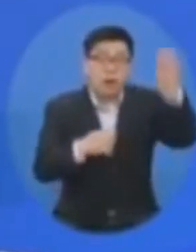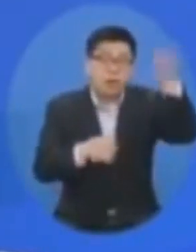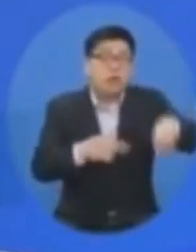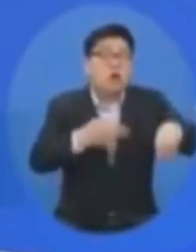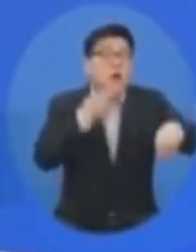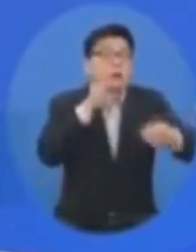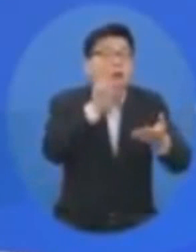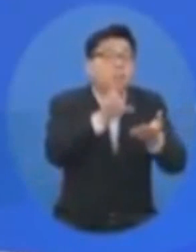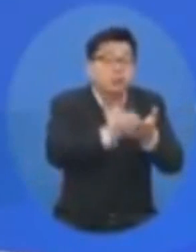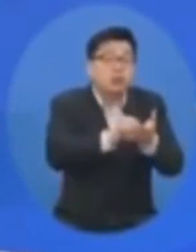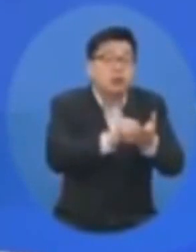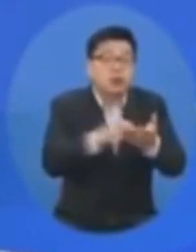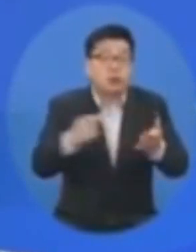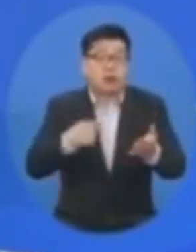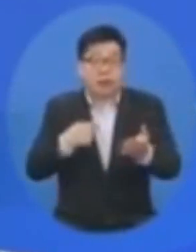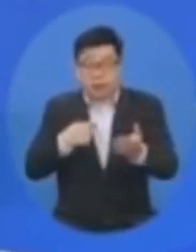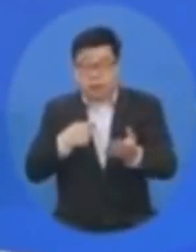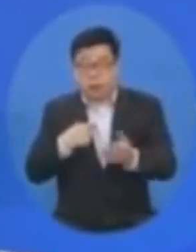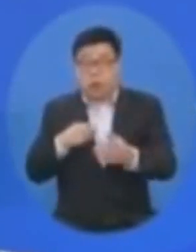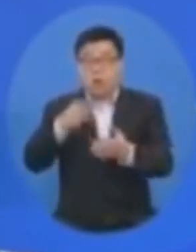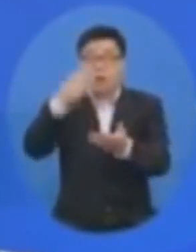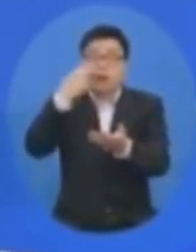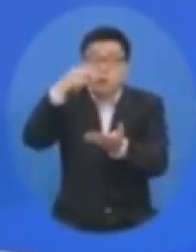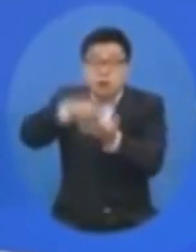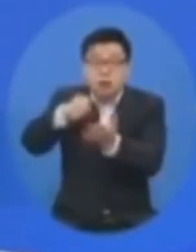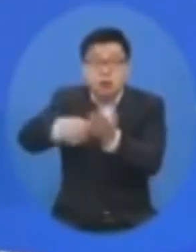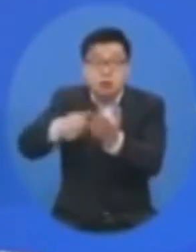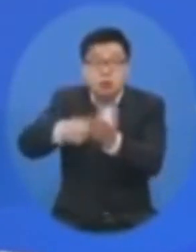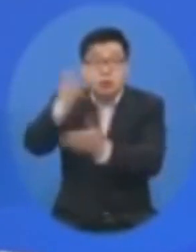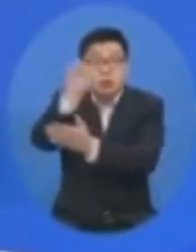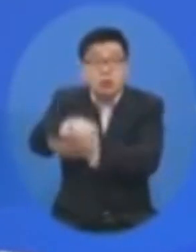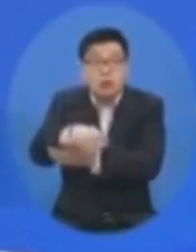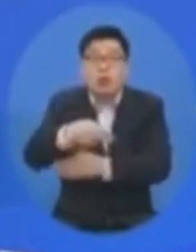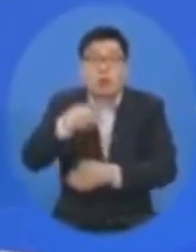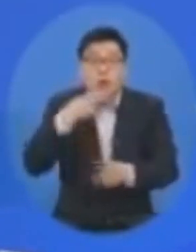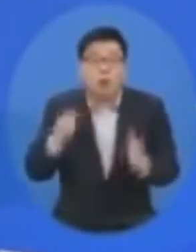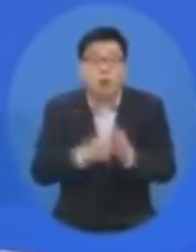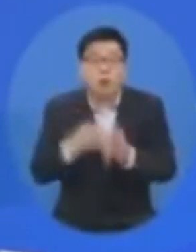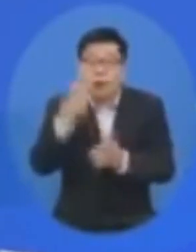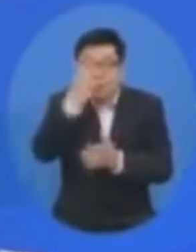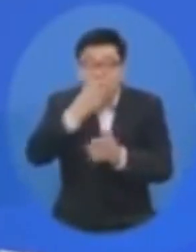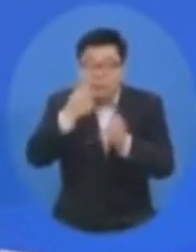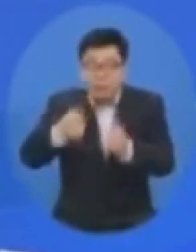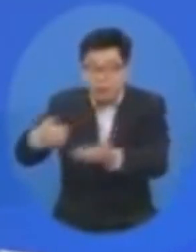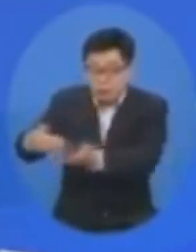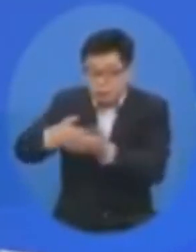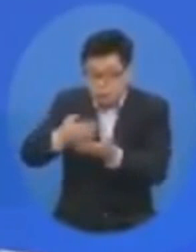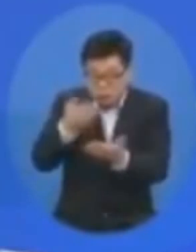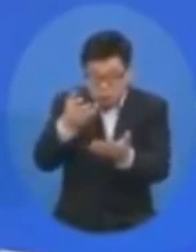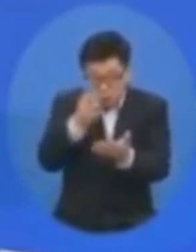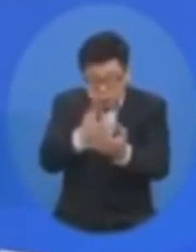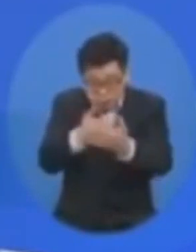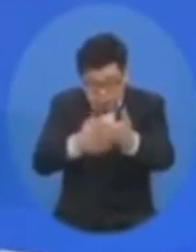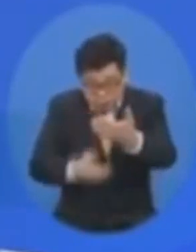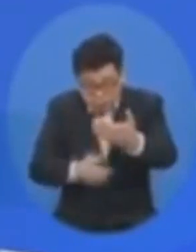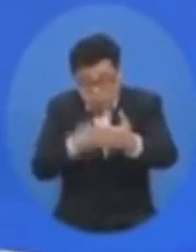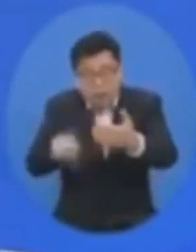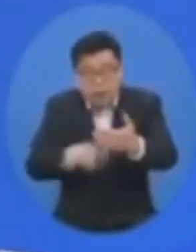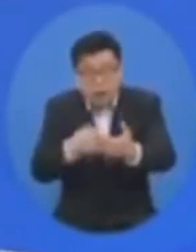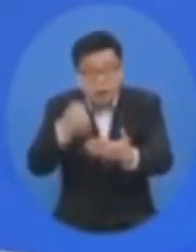무죄입니다. 제 사건은 보면 그 증거능력을 전부 인정다 했어요. 검찰이 제출한 증거 중에서 판단 안 한 게 하나도